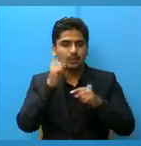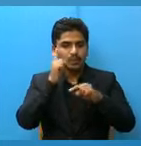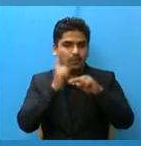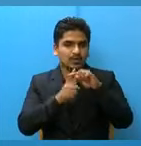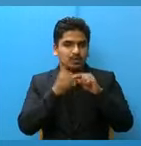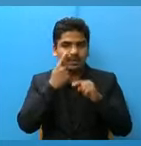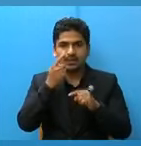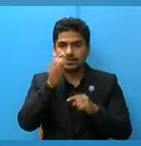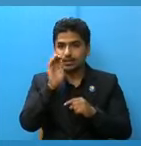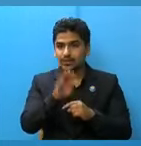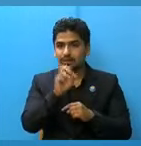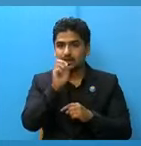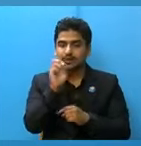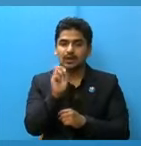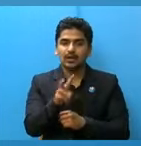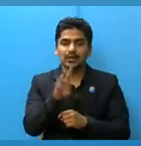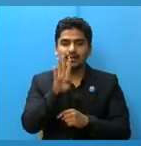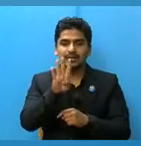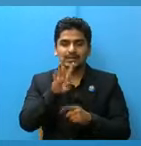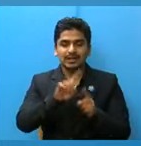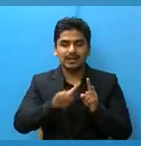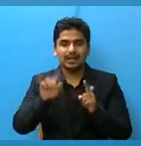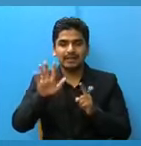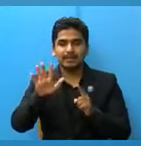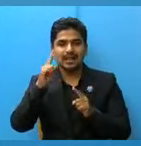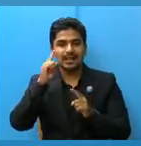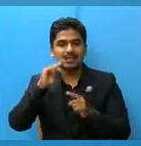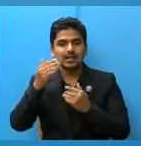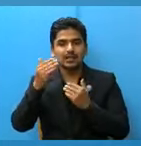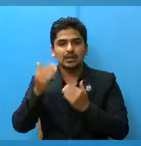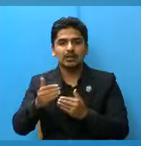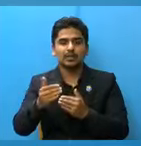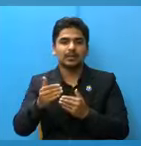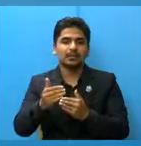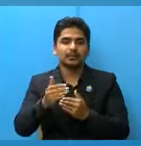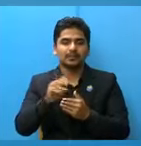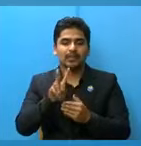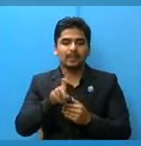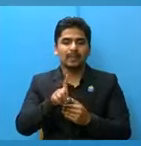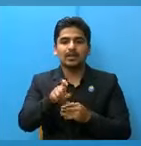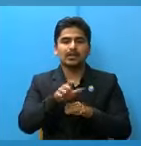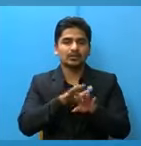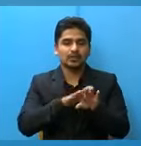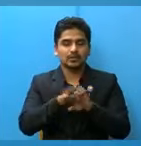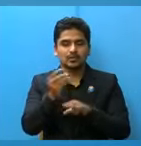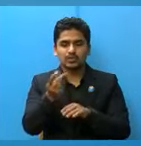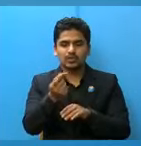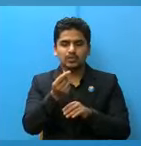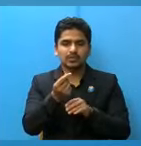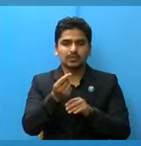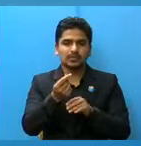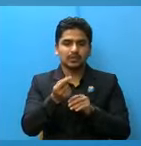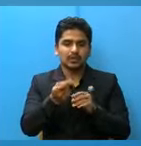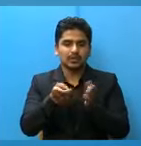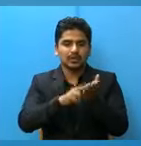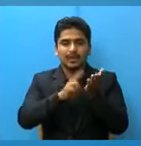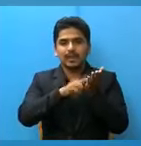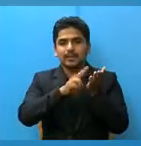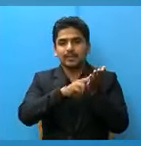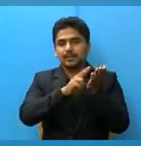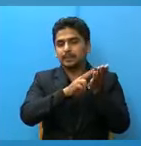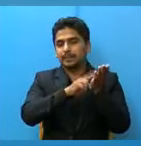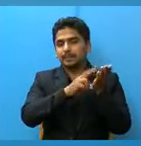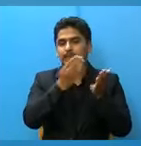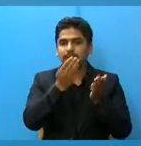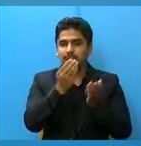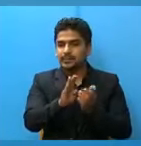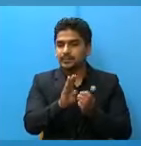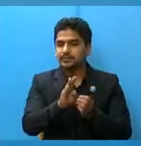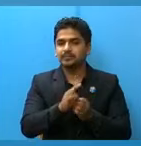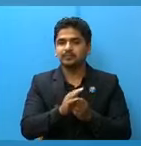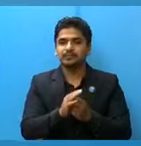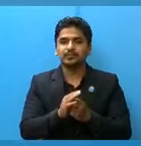उन्नी